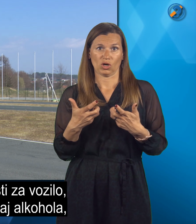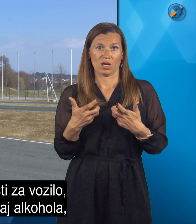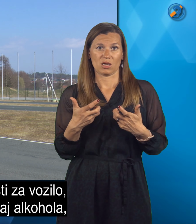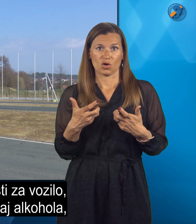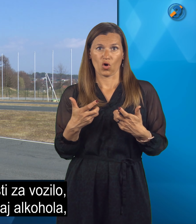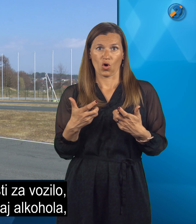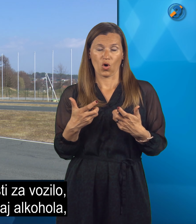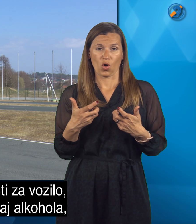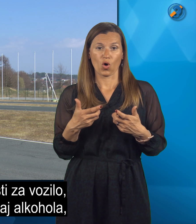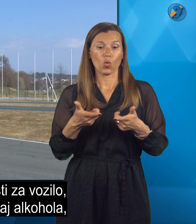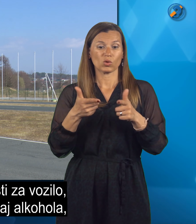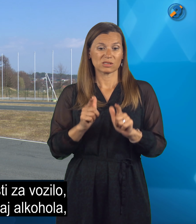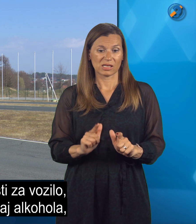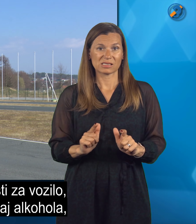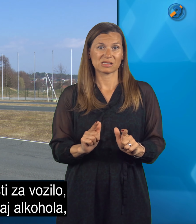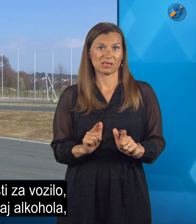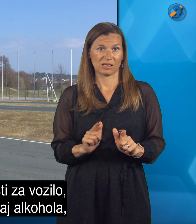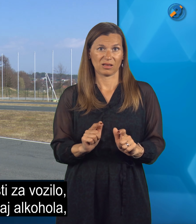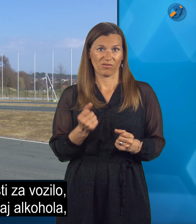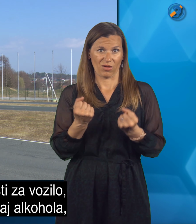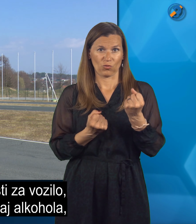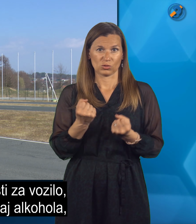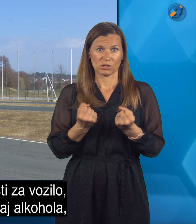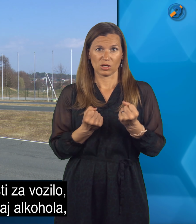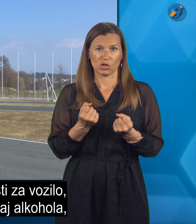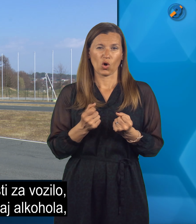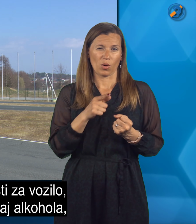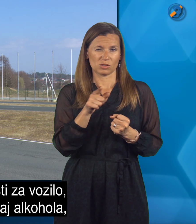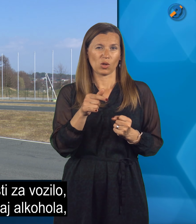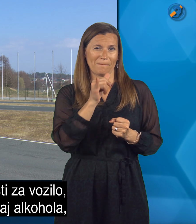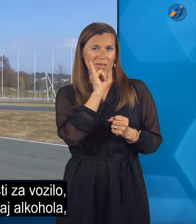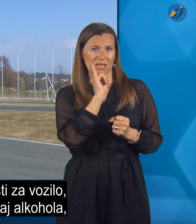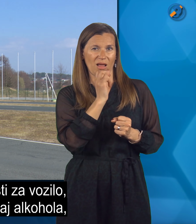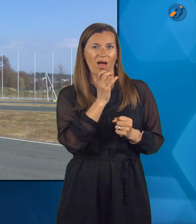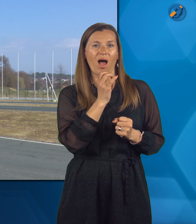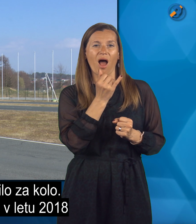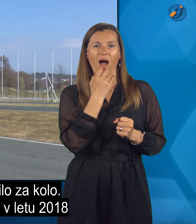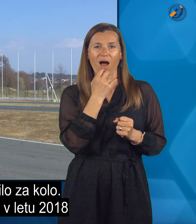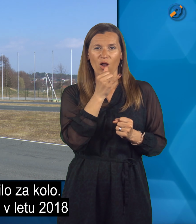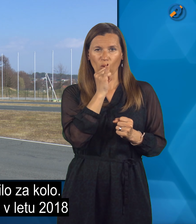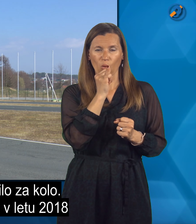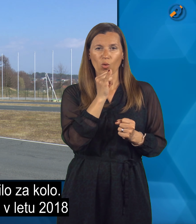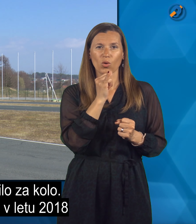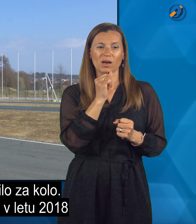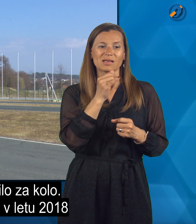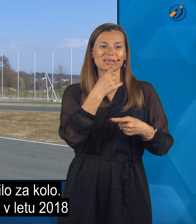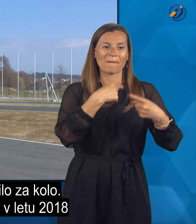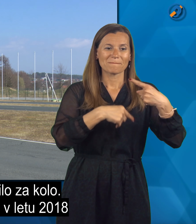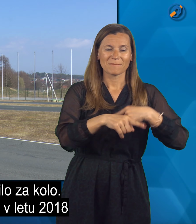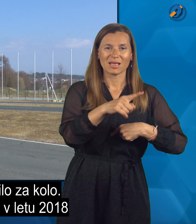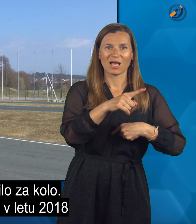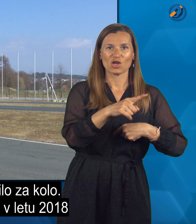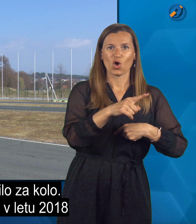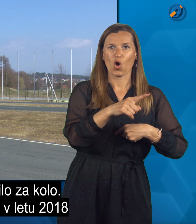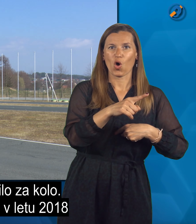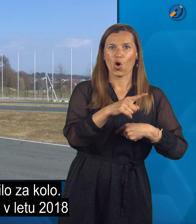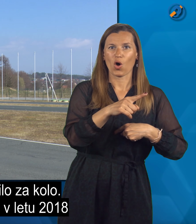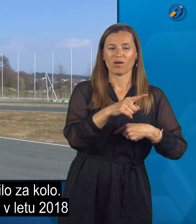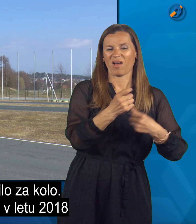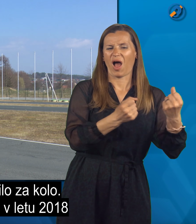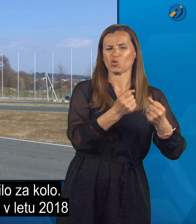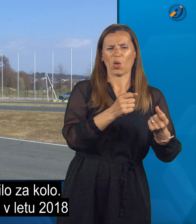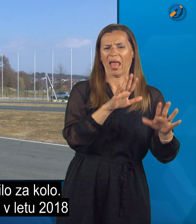želijo usesti v vozilo in so popili nekaj alkohola, zamenjajo vozilo za kolo.